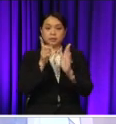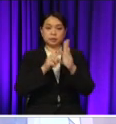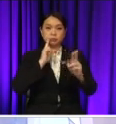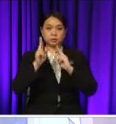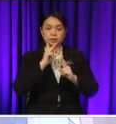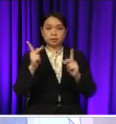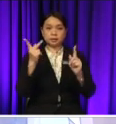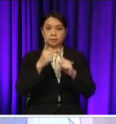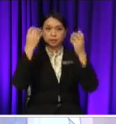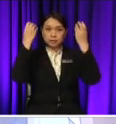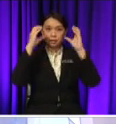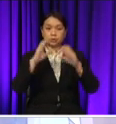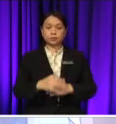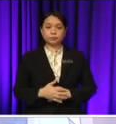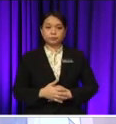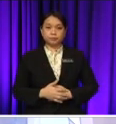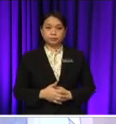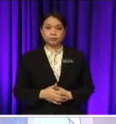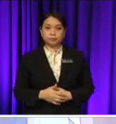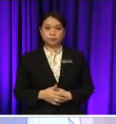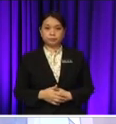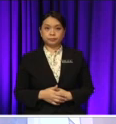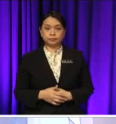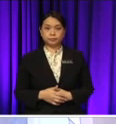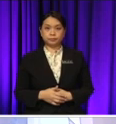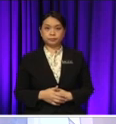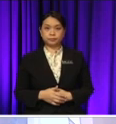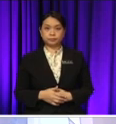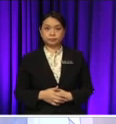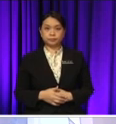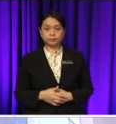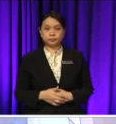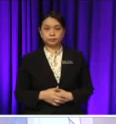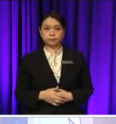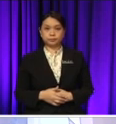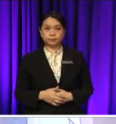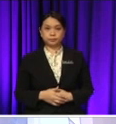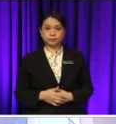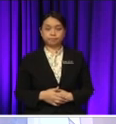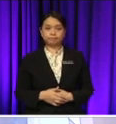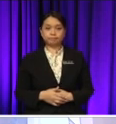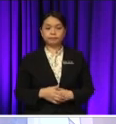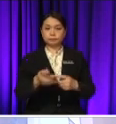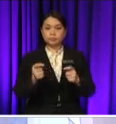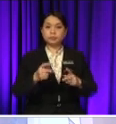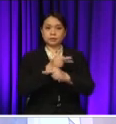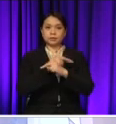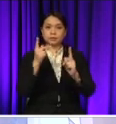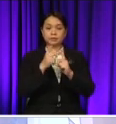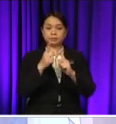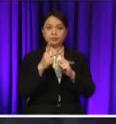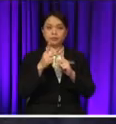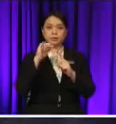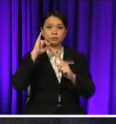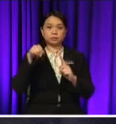guru kanan mata pelajaran teknik dan profesional dari SMK tinggi perempuan melaku juga kepada jurupa secara kita pada hari ini Cikgu